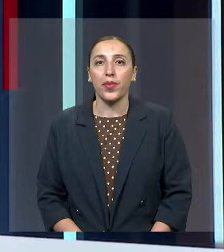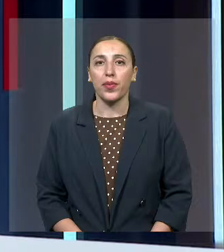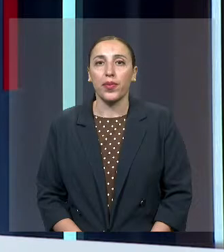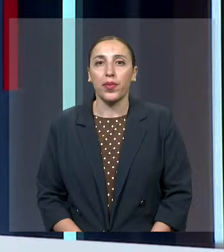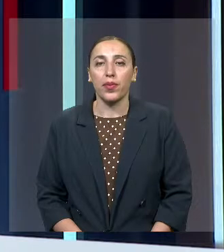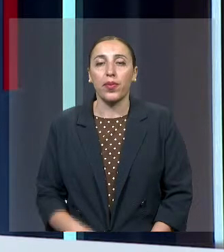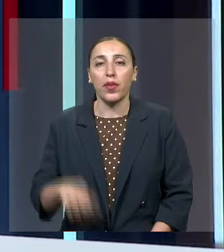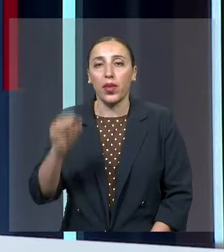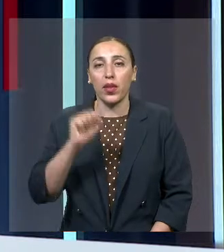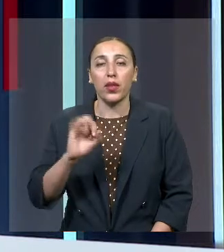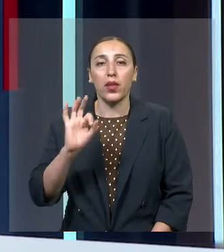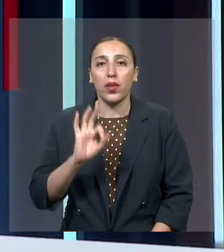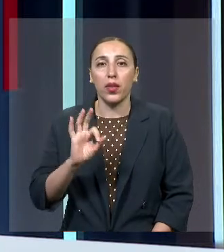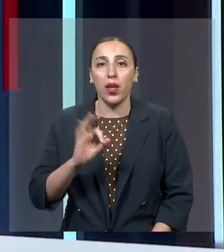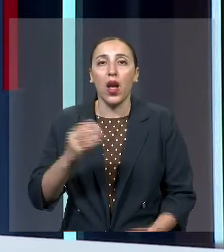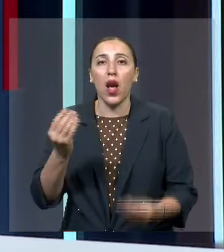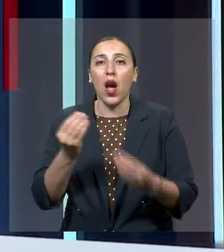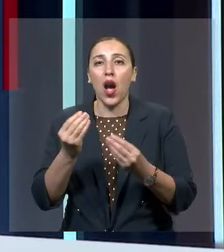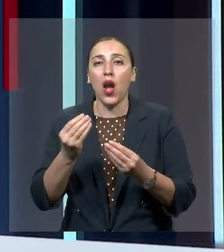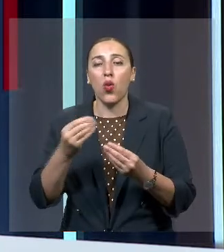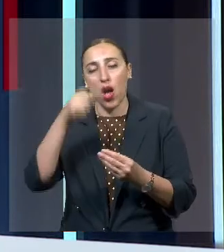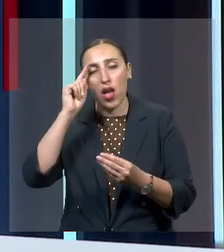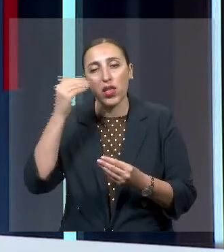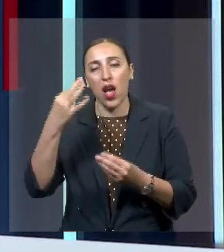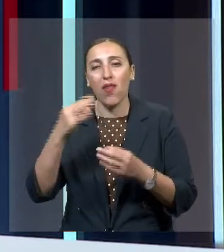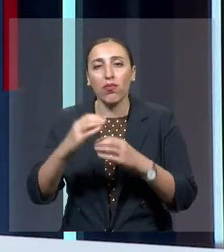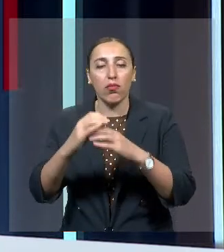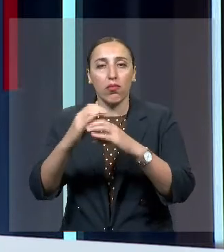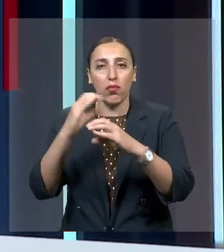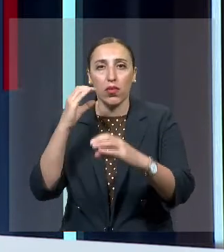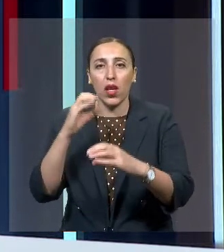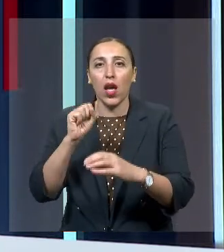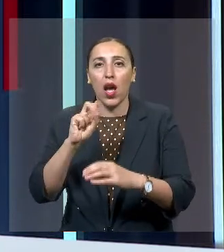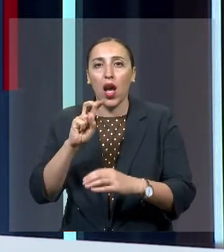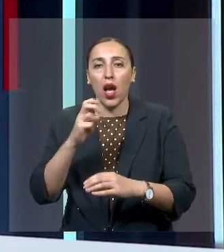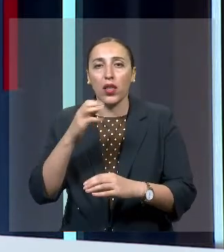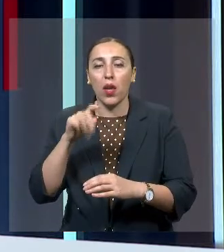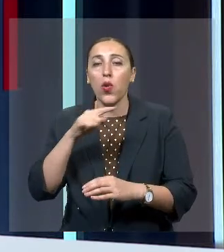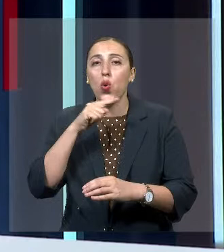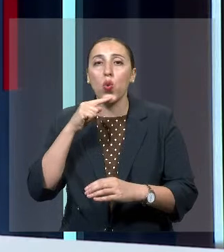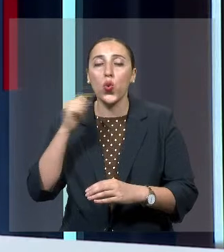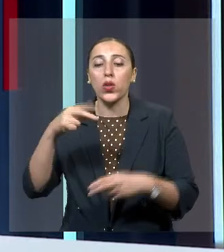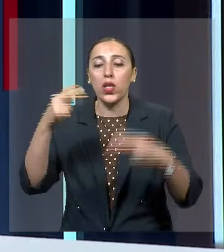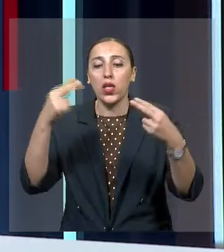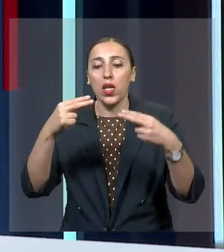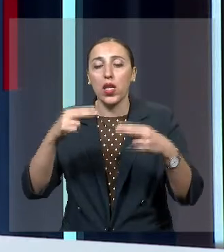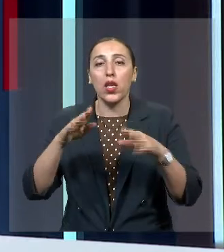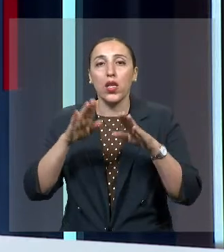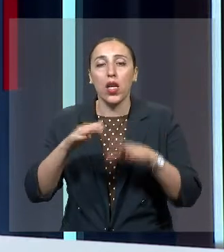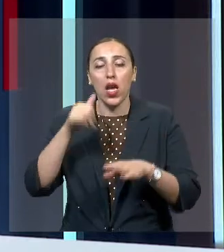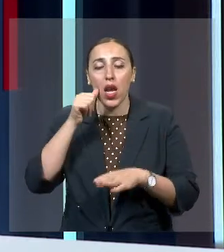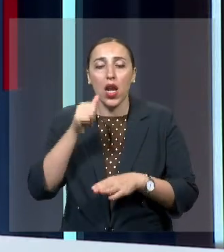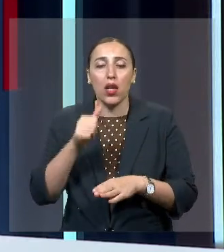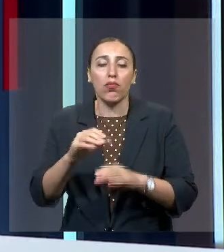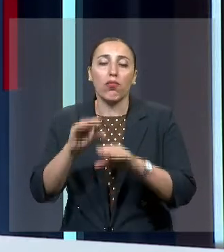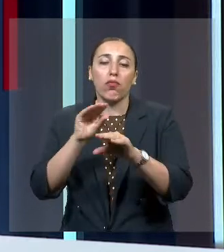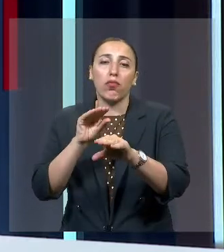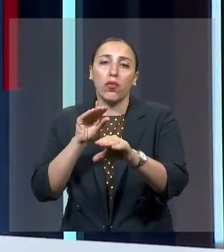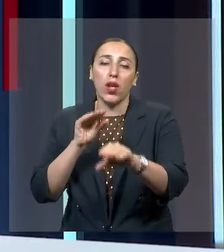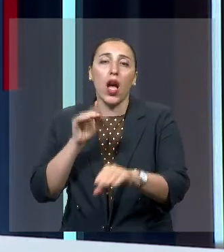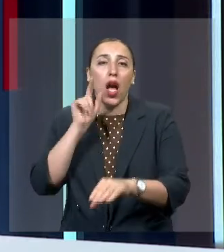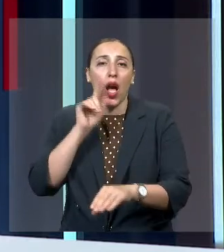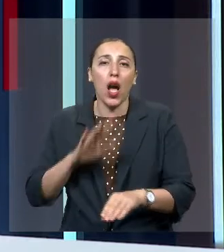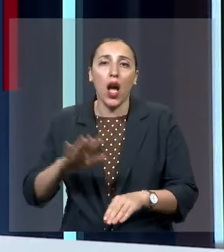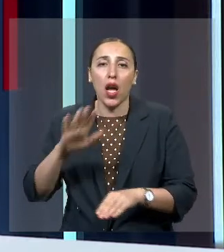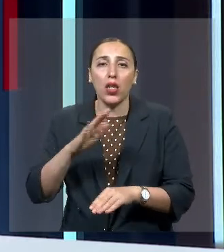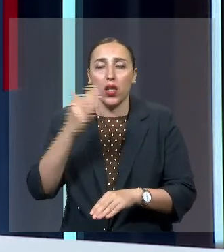Նախ իրավիճակն Արցախում ալյուրով բեռնված ադրբեջանական մեքենաները Աղդամի ռուսական անցակետի մոտ Երևանից սպասում են, հայկական կողմից